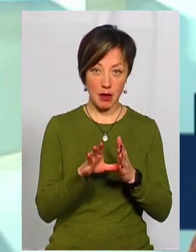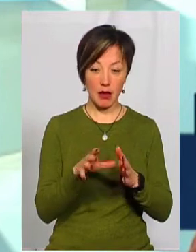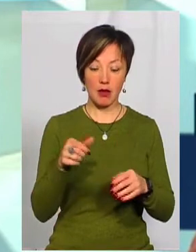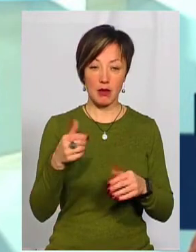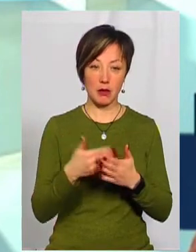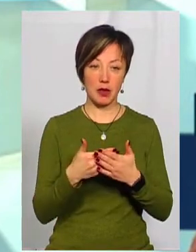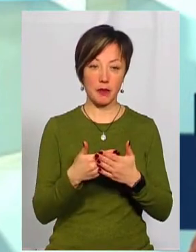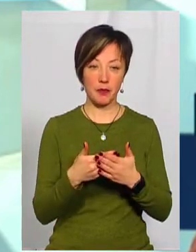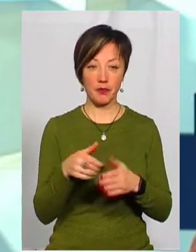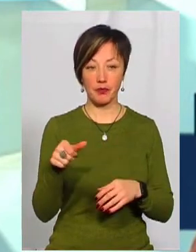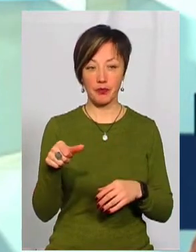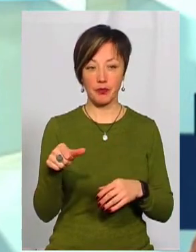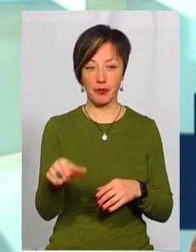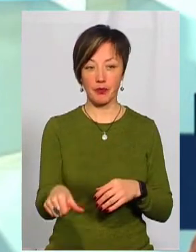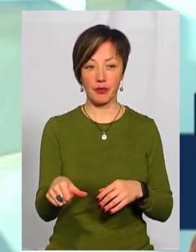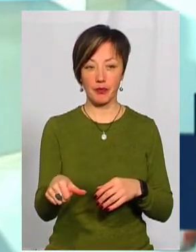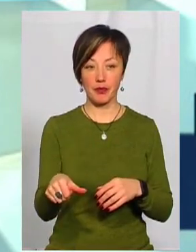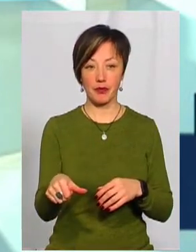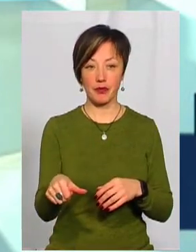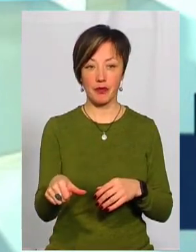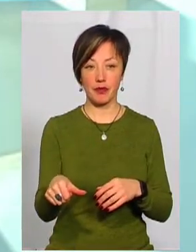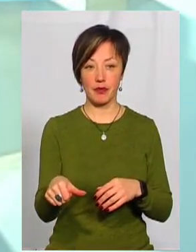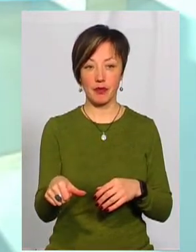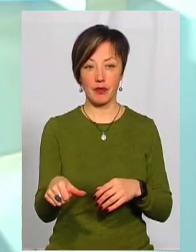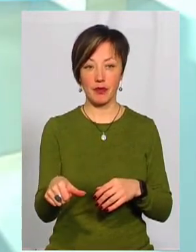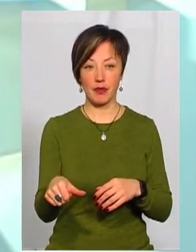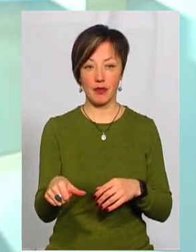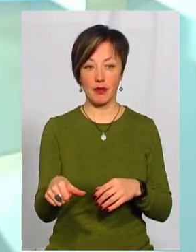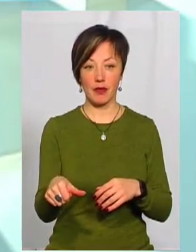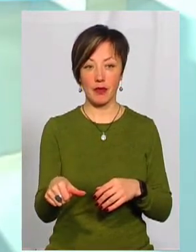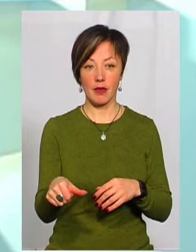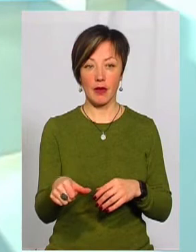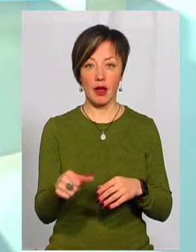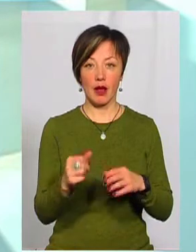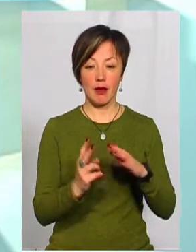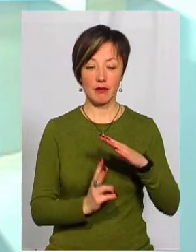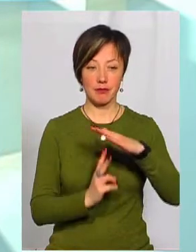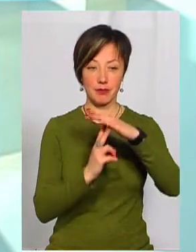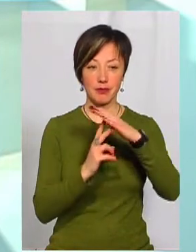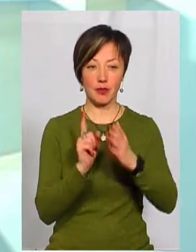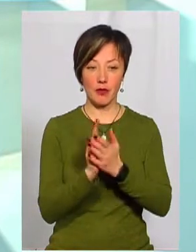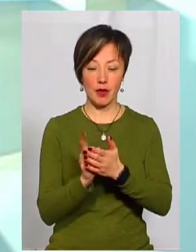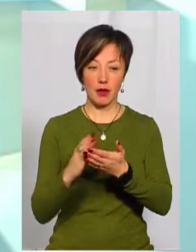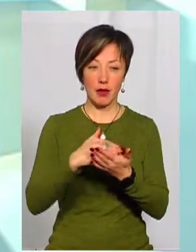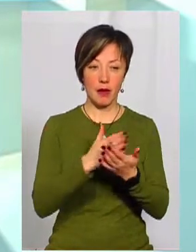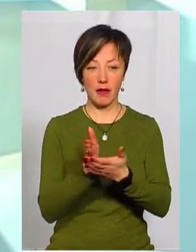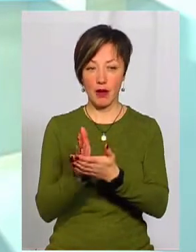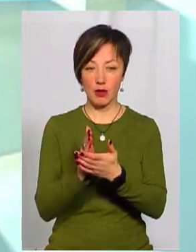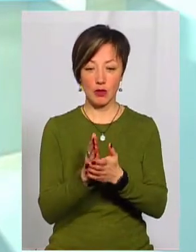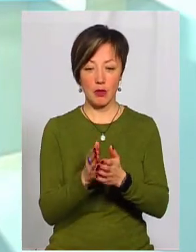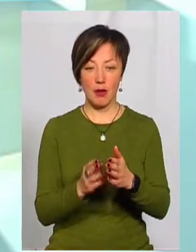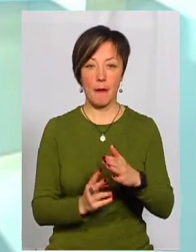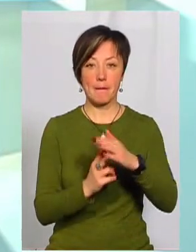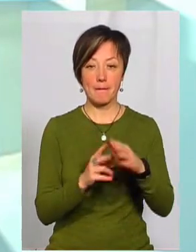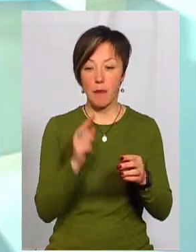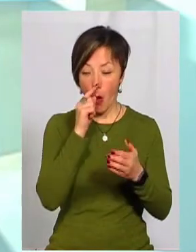дотиком руки нажимаємо на кнопочку, і він струмоприймачі піднімається, і вони повинні по направляючим якби зайти